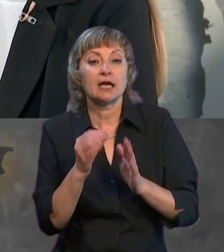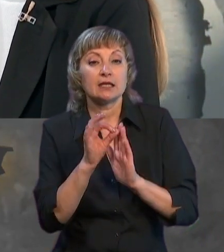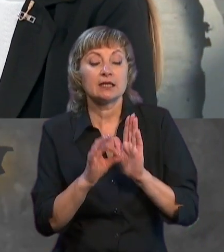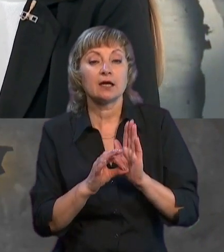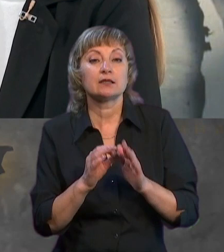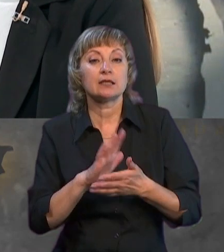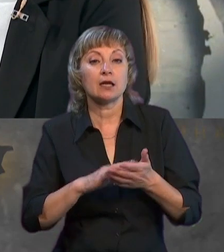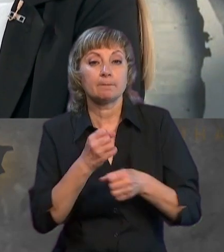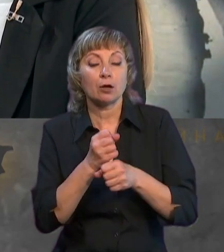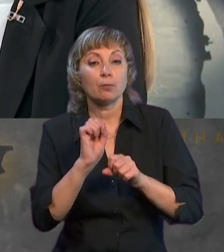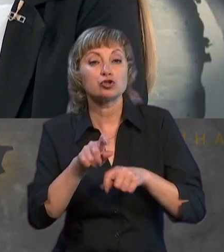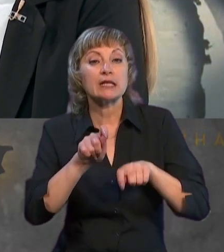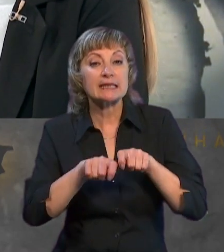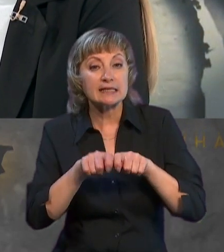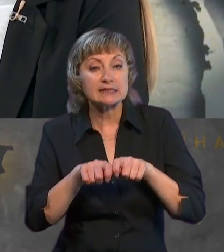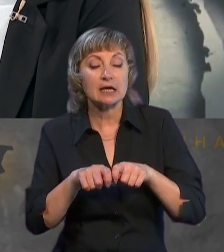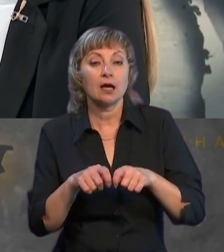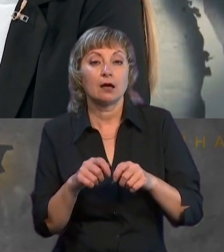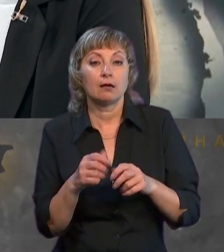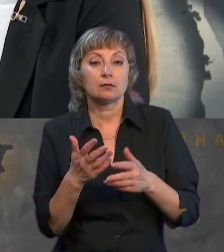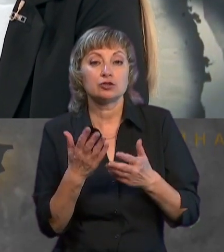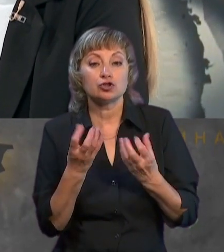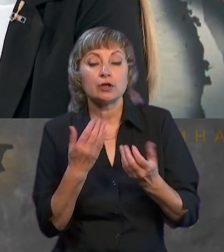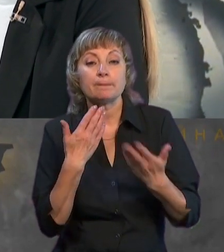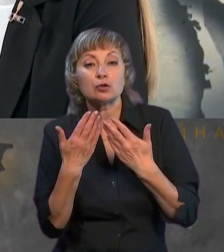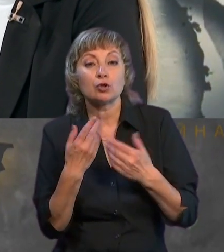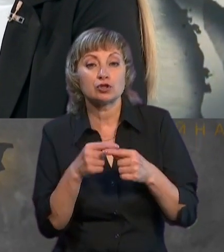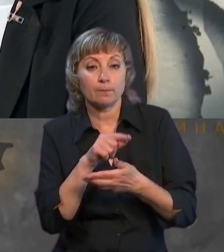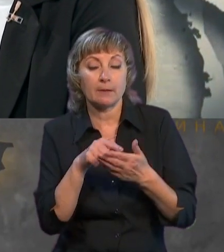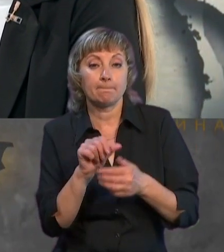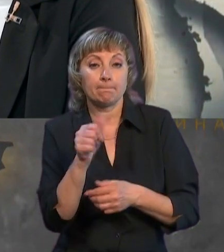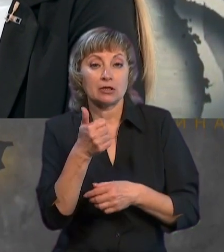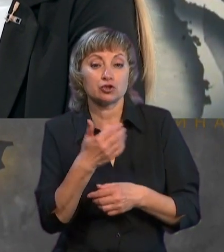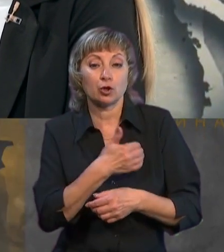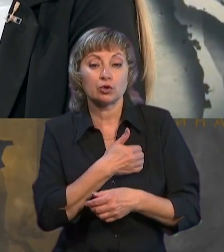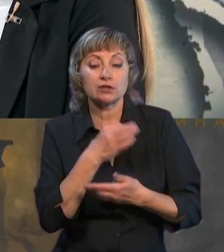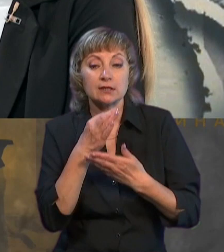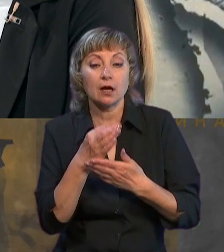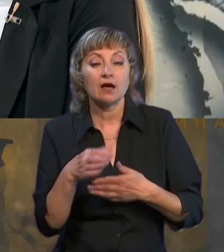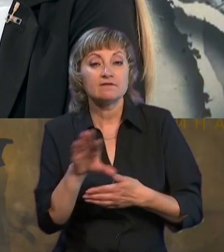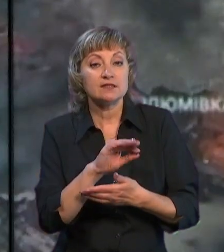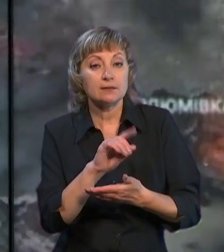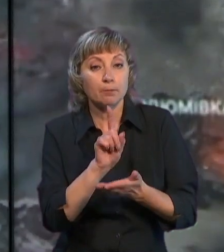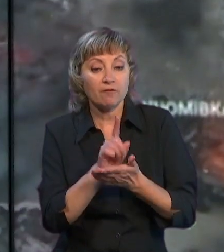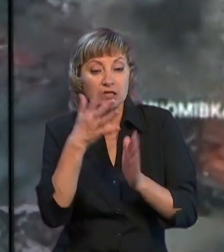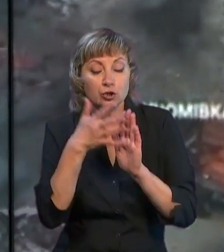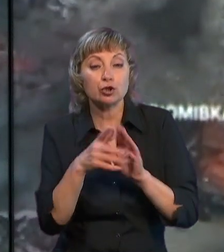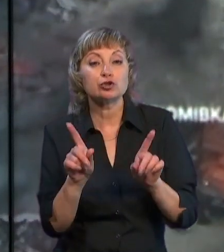можна тестами, маю на увазі, ще підходити до цього питання? Ну, найперше, я би сказав, ми всі маємо розуміти,